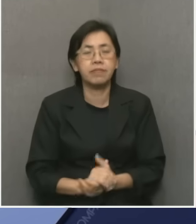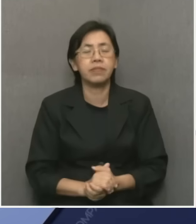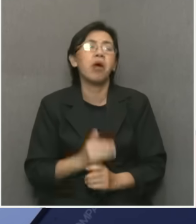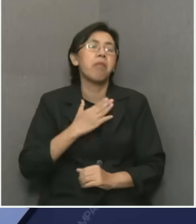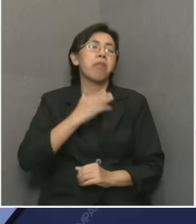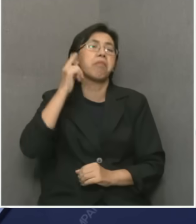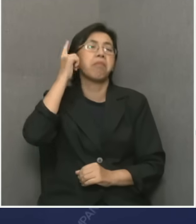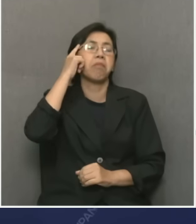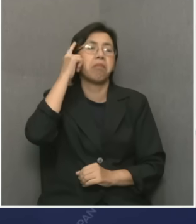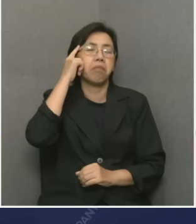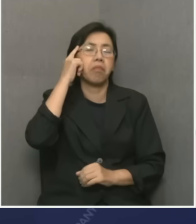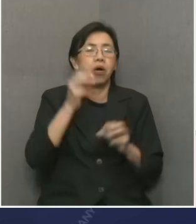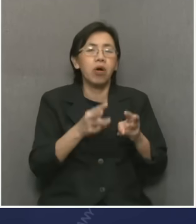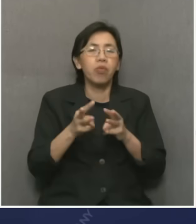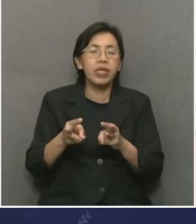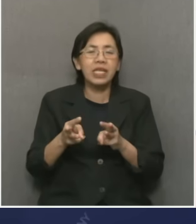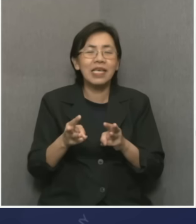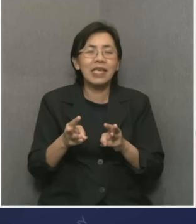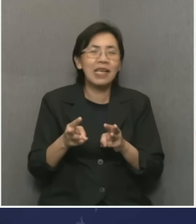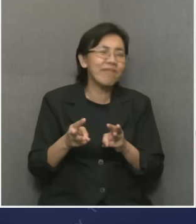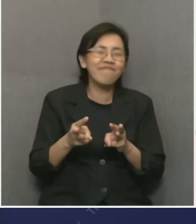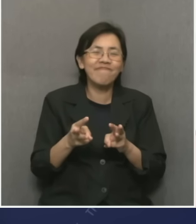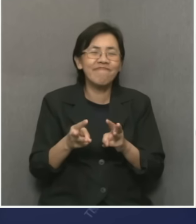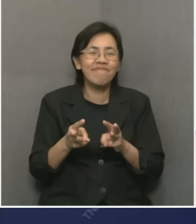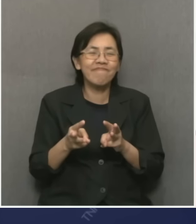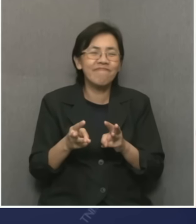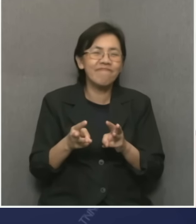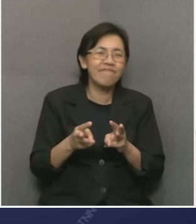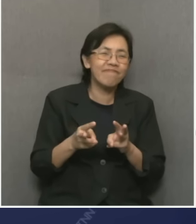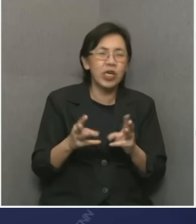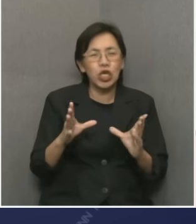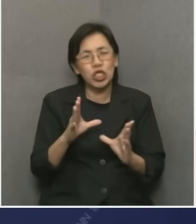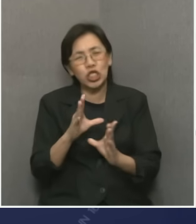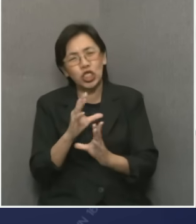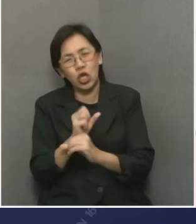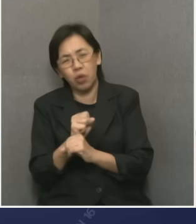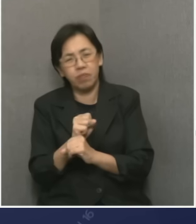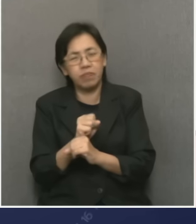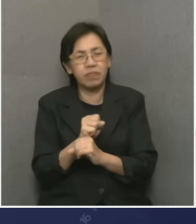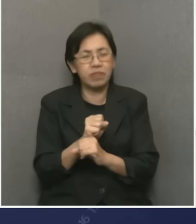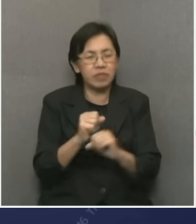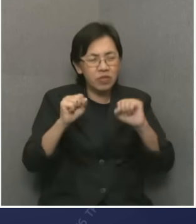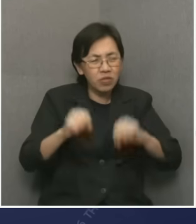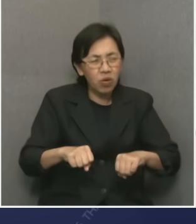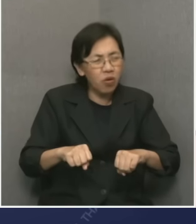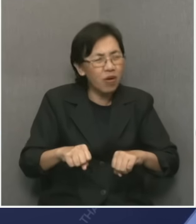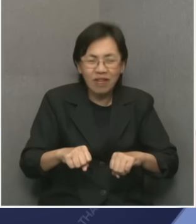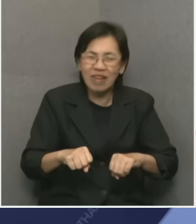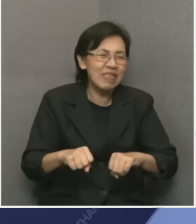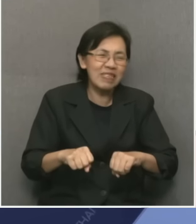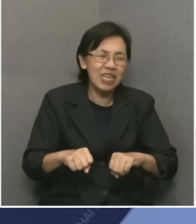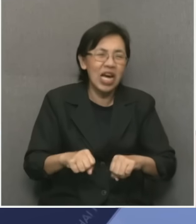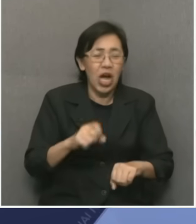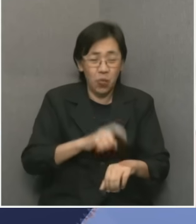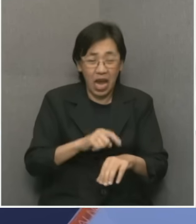ว่าทางออกมันก็คงไม่สามารถที่จะสรุปนะร่วมกันเห็นพ้องต้องกันได้ในเวล